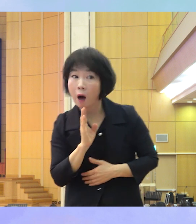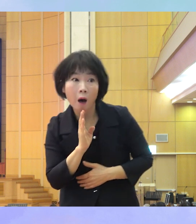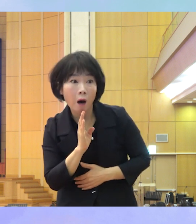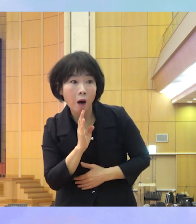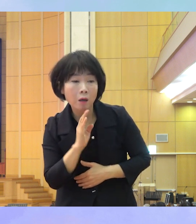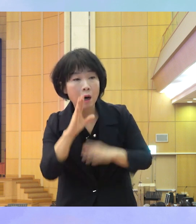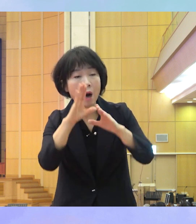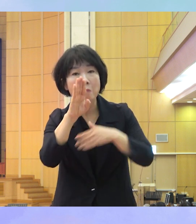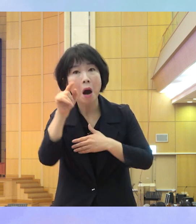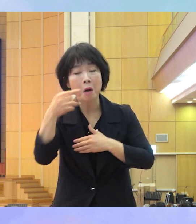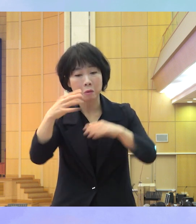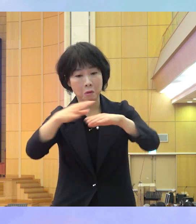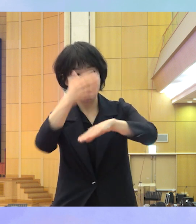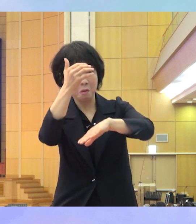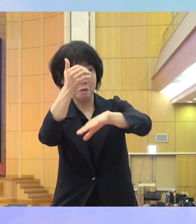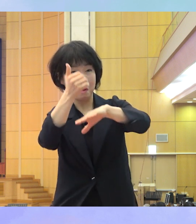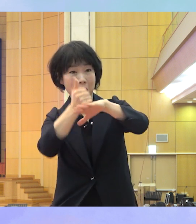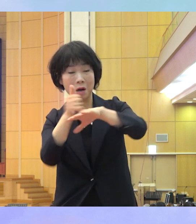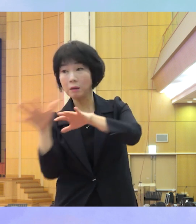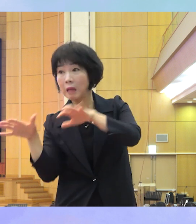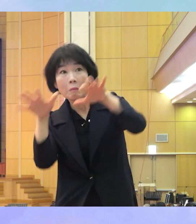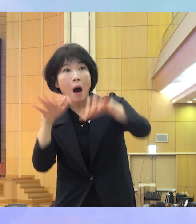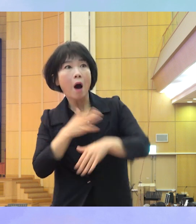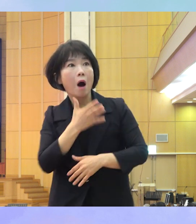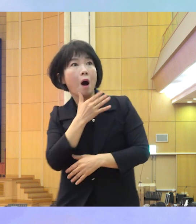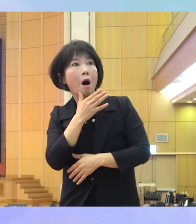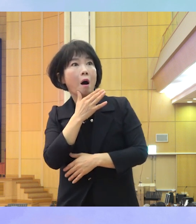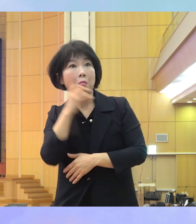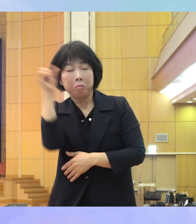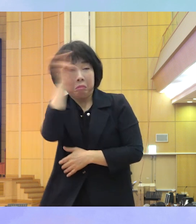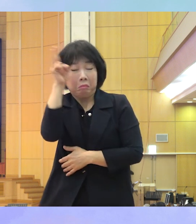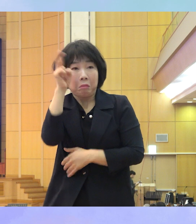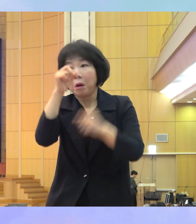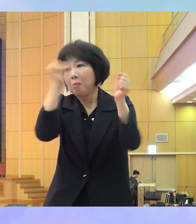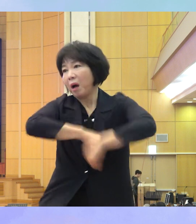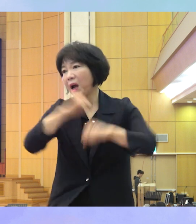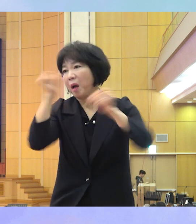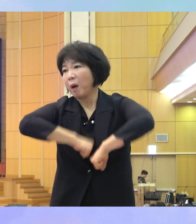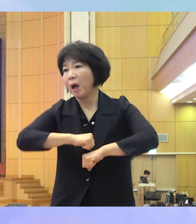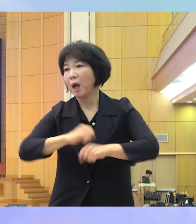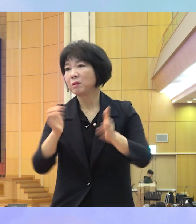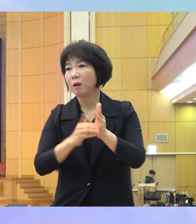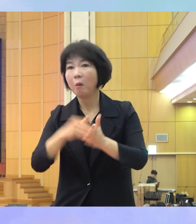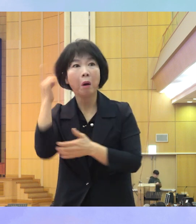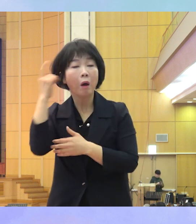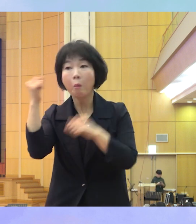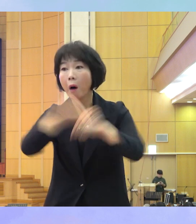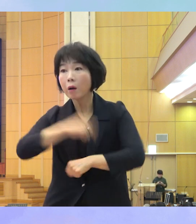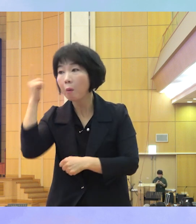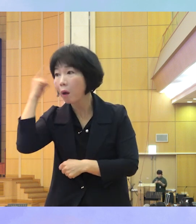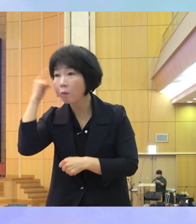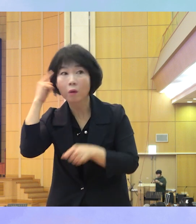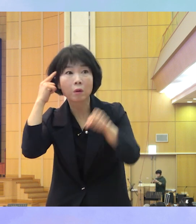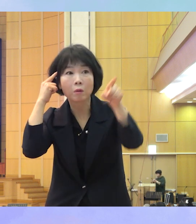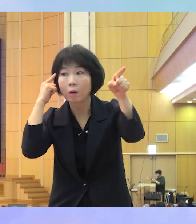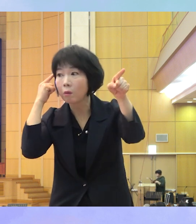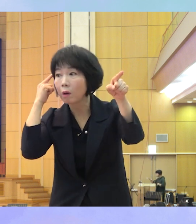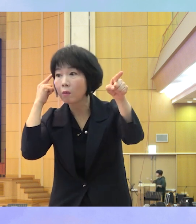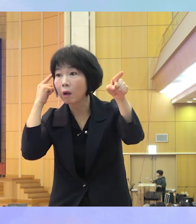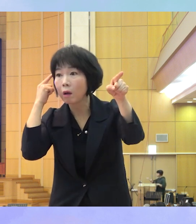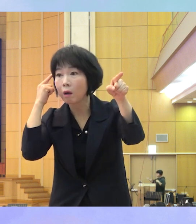그 바로 왕이 망할 거라고는 아무도 꿈에도 생각 못했습니다. 근데